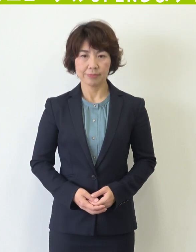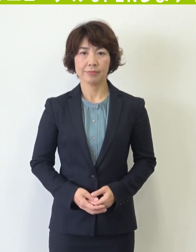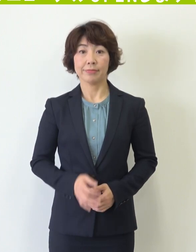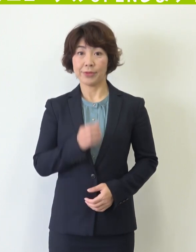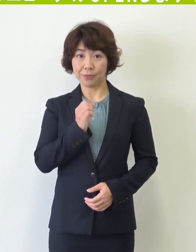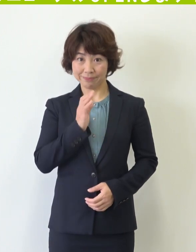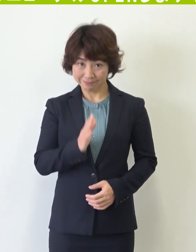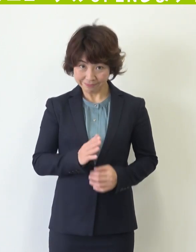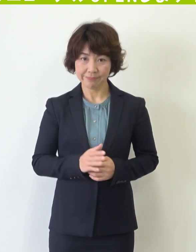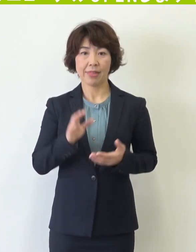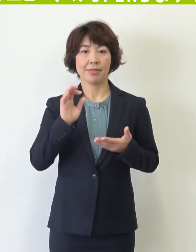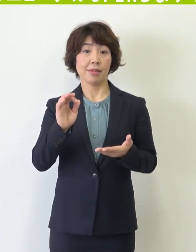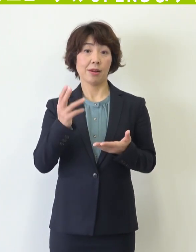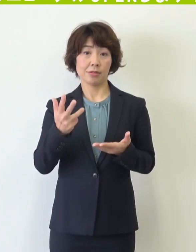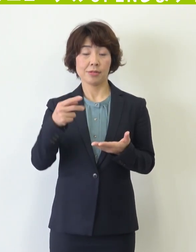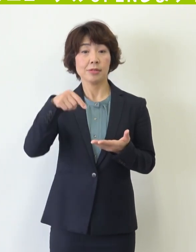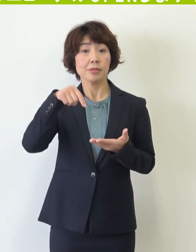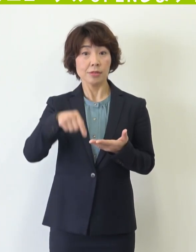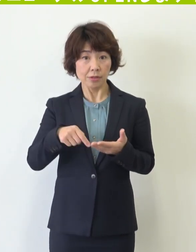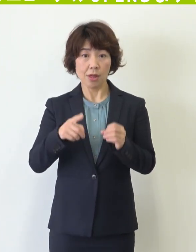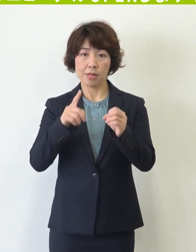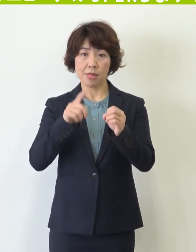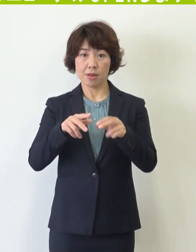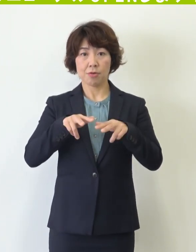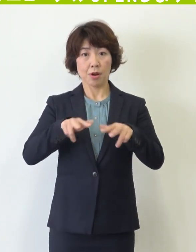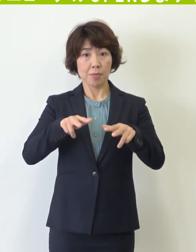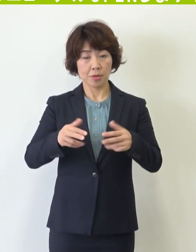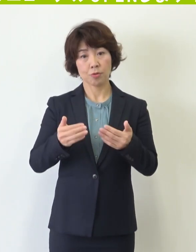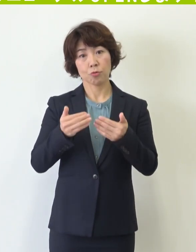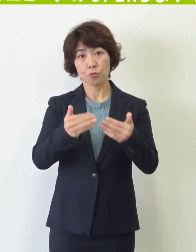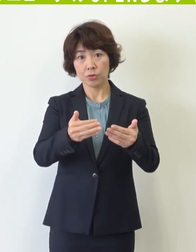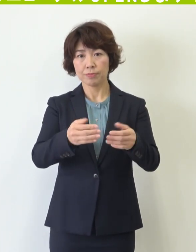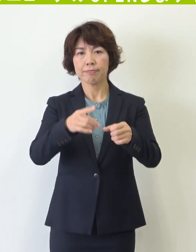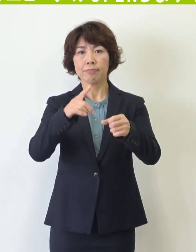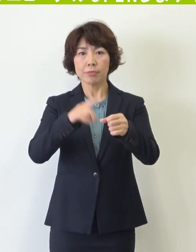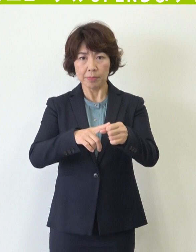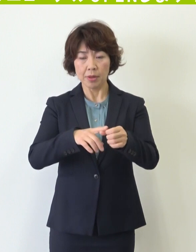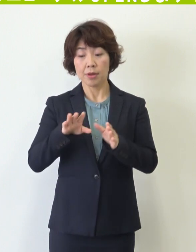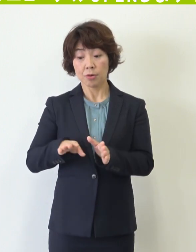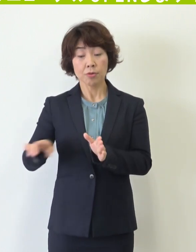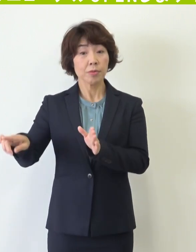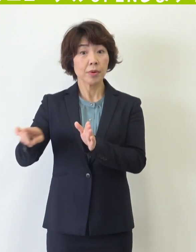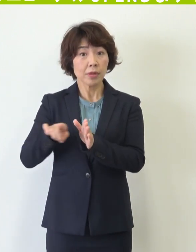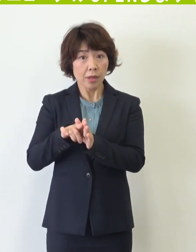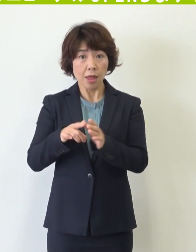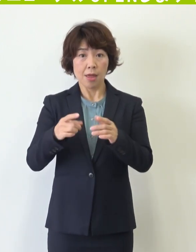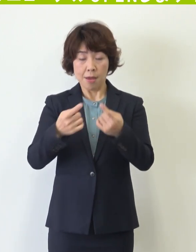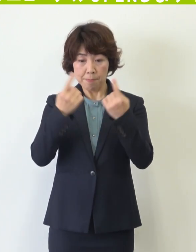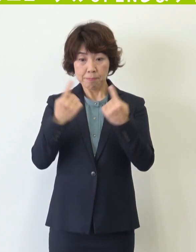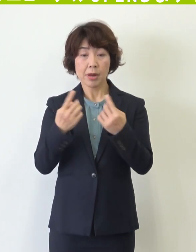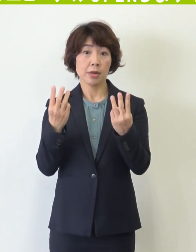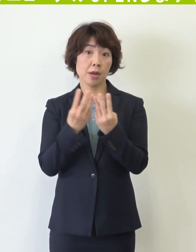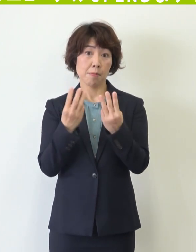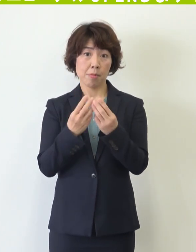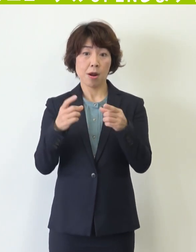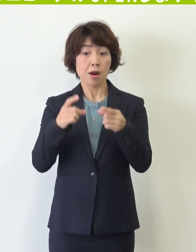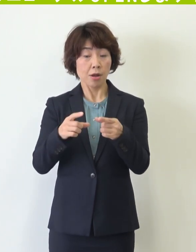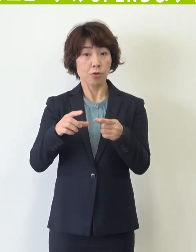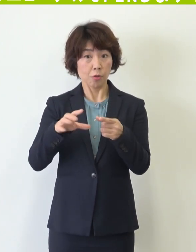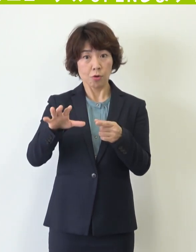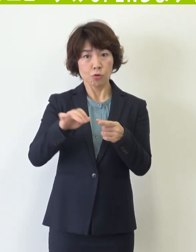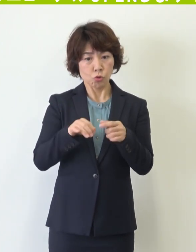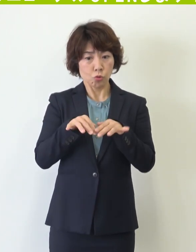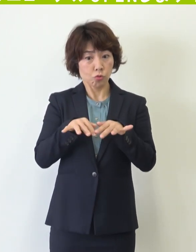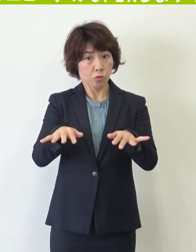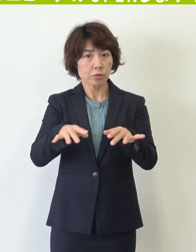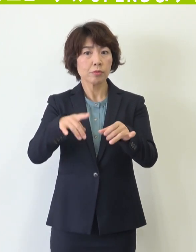はいよろしくお願い致します鳴らしおきましてはデジタルガバメントの推進ということでこの感ですねあのマイナンバーカードの取得